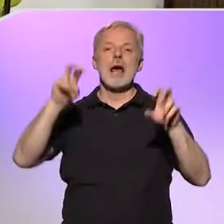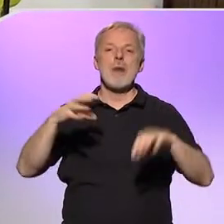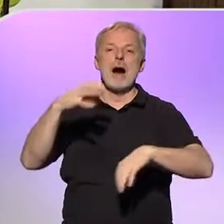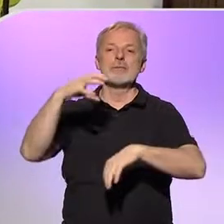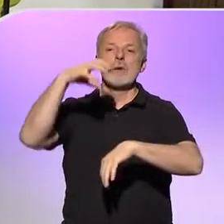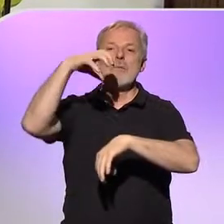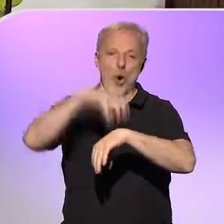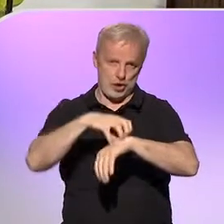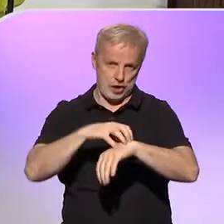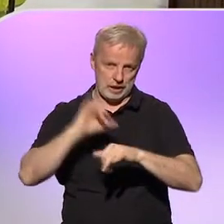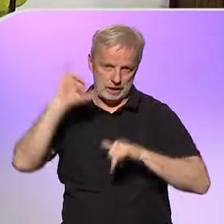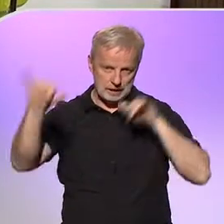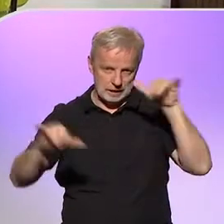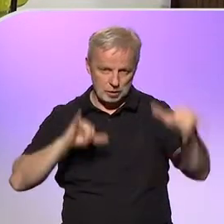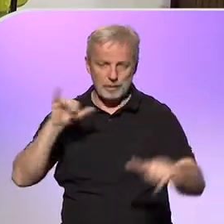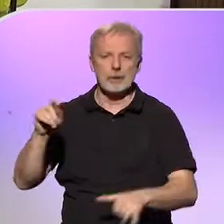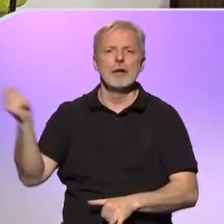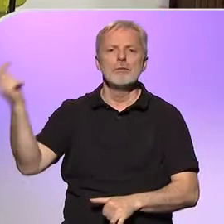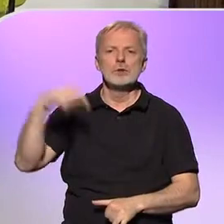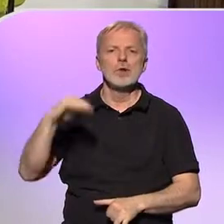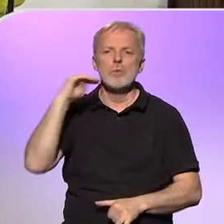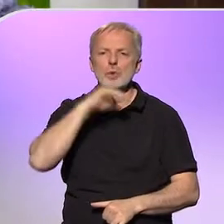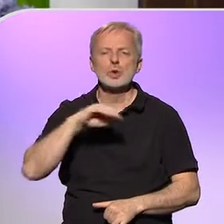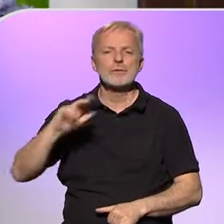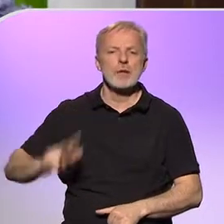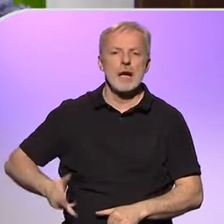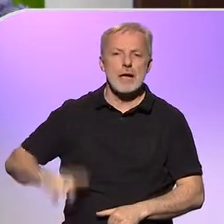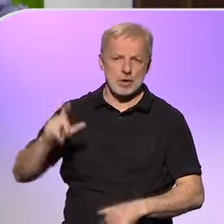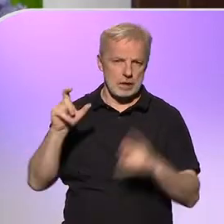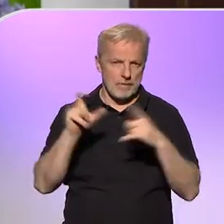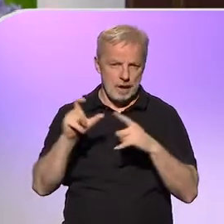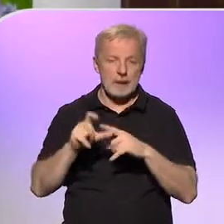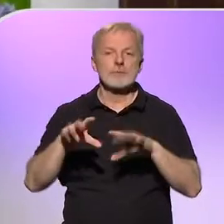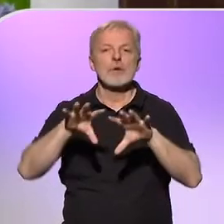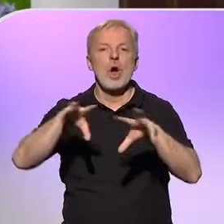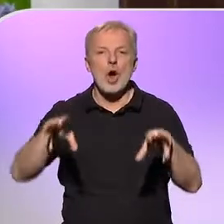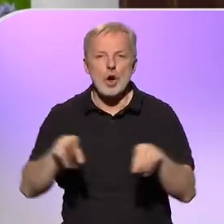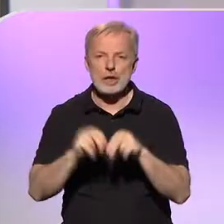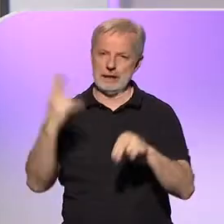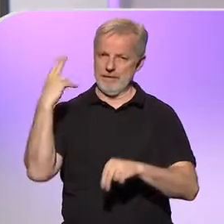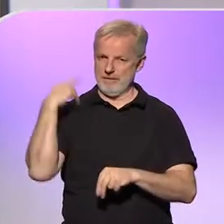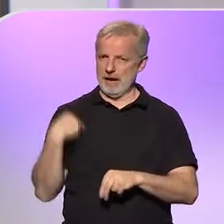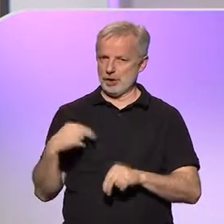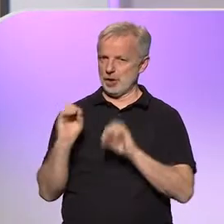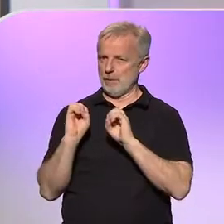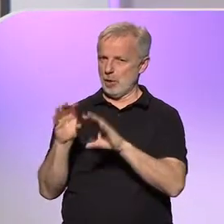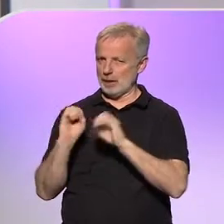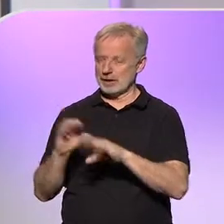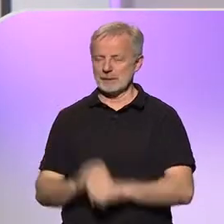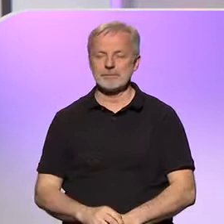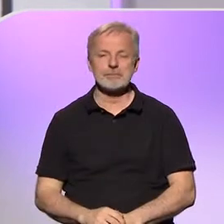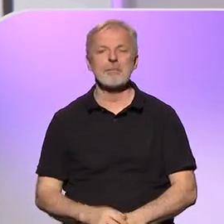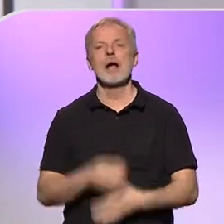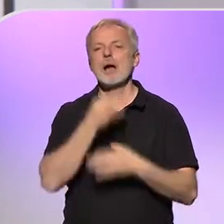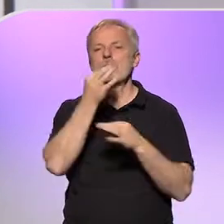na cesty s rodinným finančním poradcem Jaroslavem Galem. Dobrý den, vítám vás. Dobrý den. Tak jak je to důležité